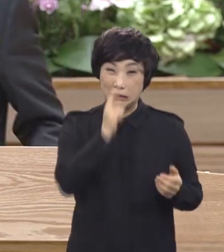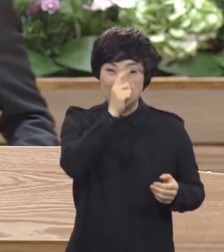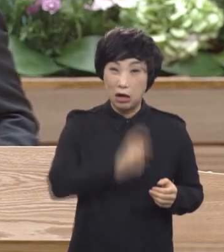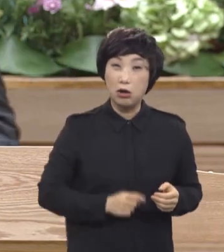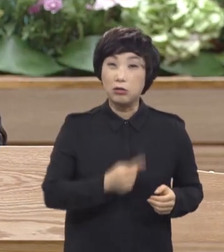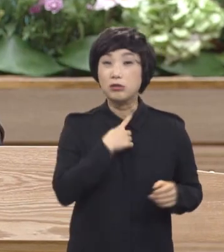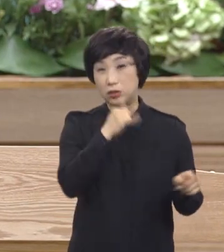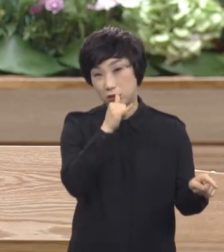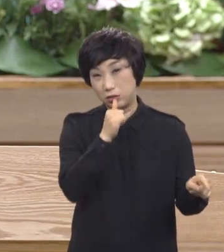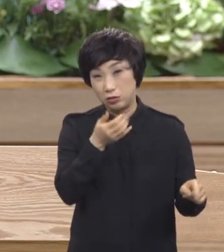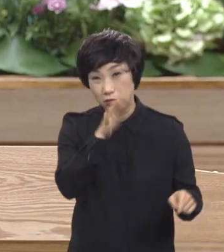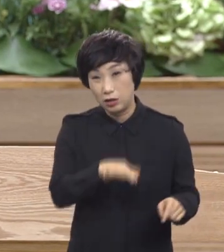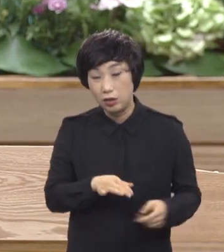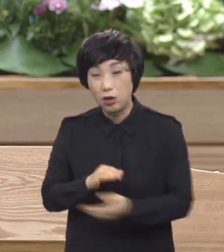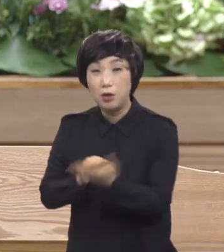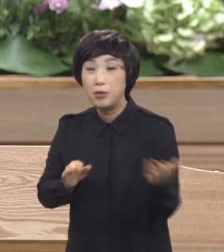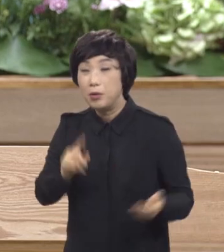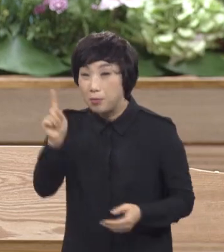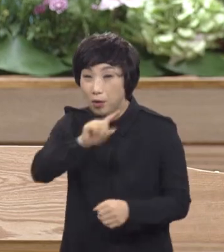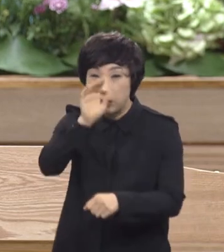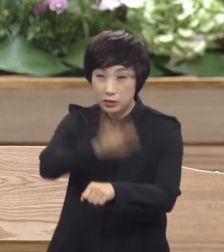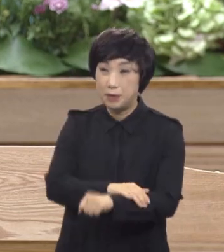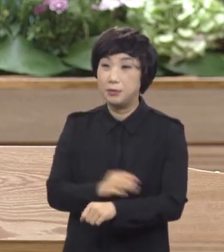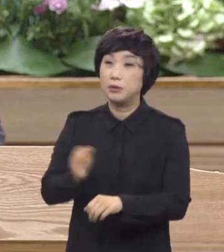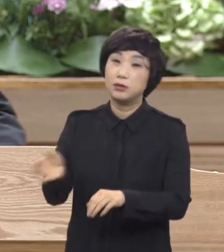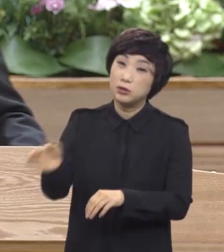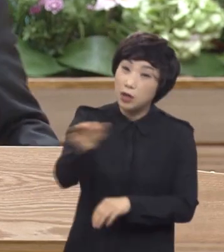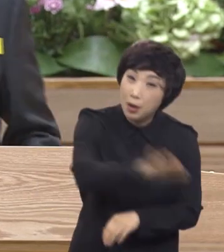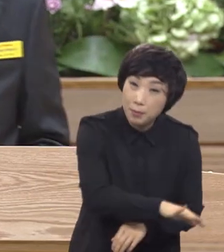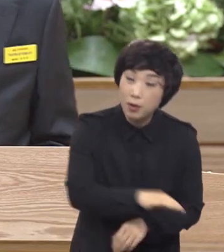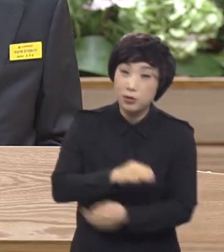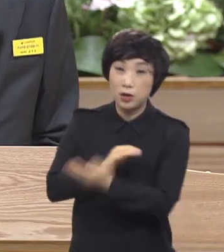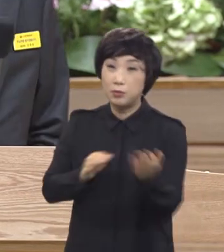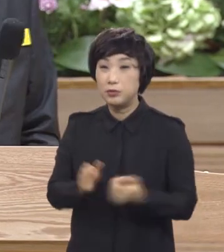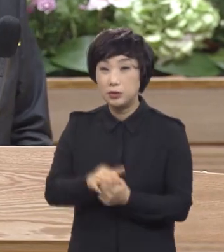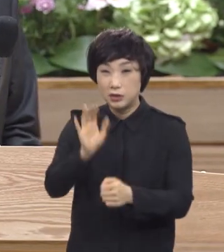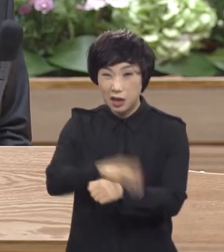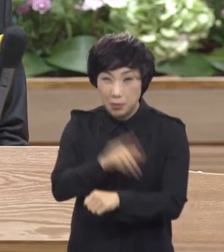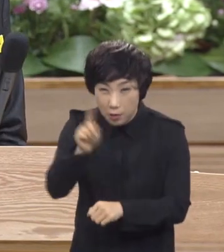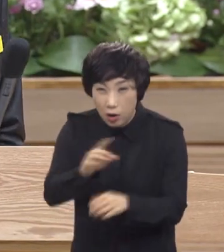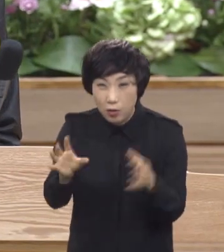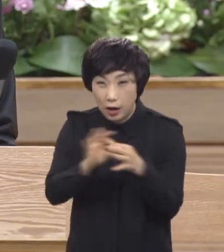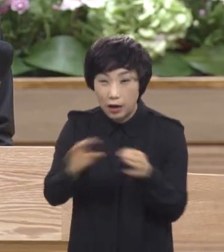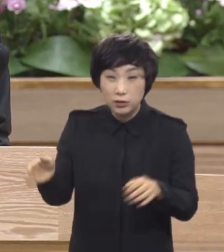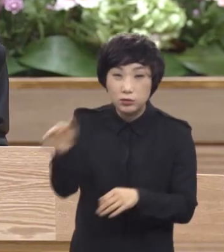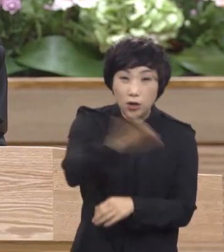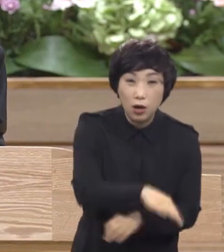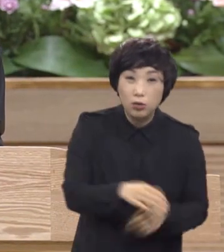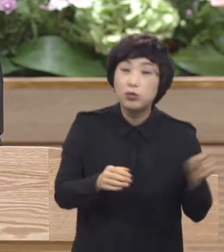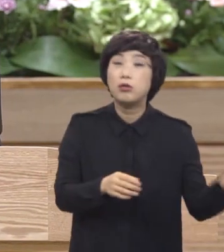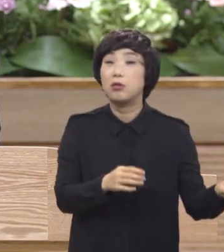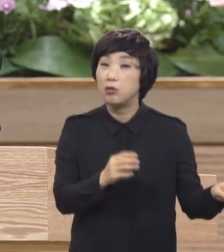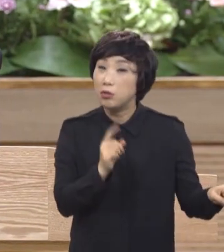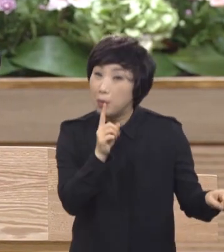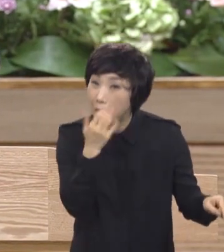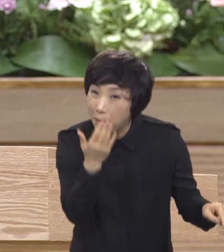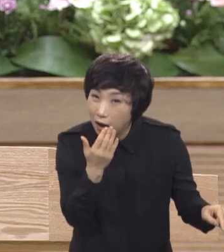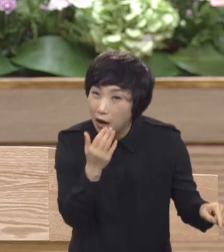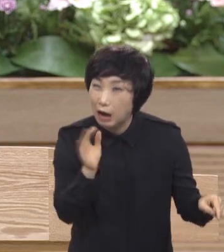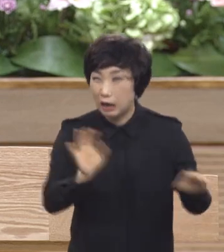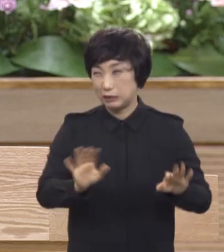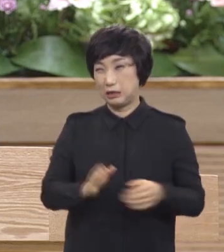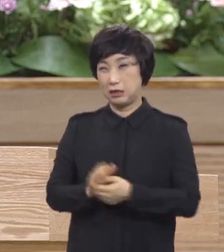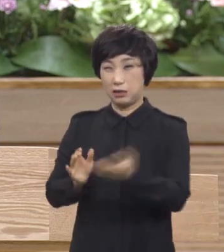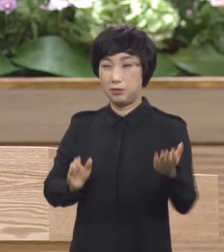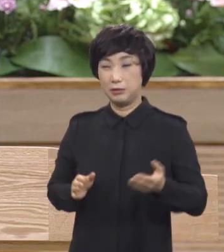어떤 허물도 덮으면 어떤 허물도 덮으면 무엇 때문에 그런 소유하겠는가 나는